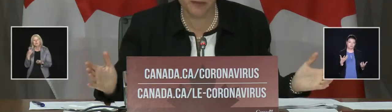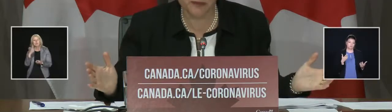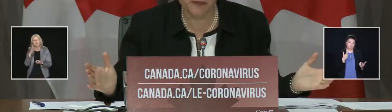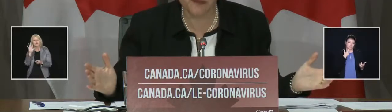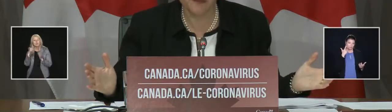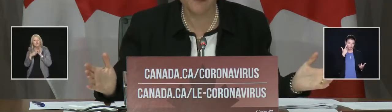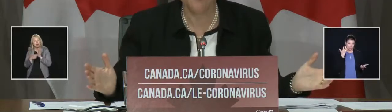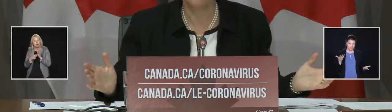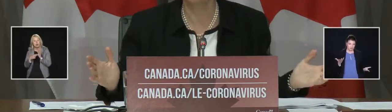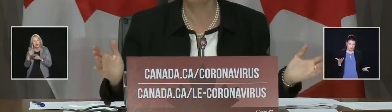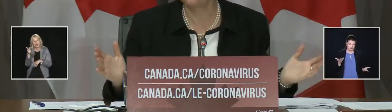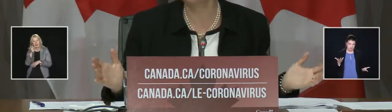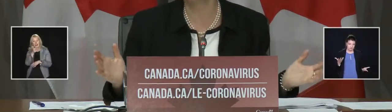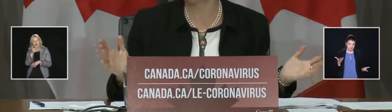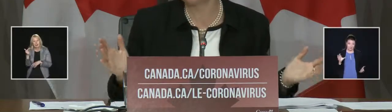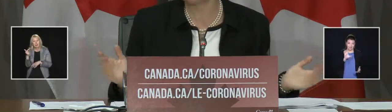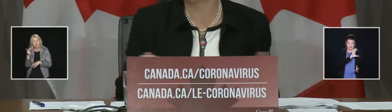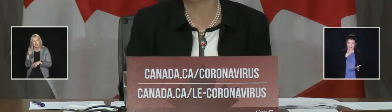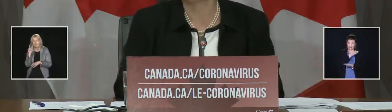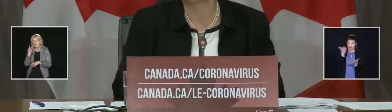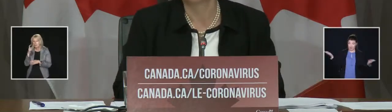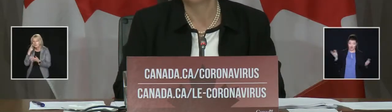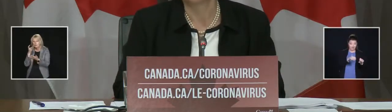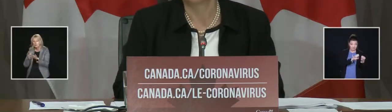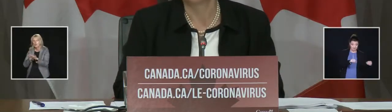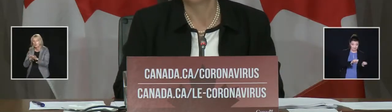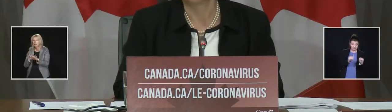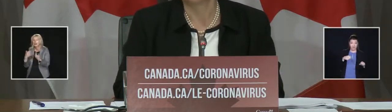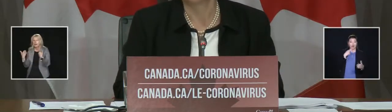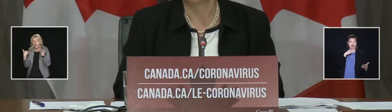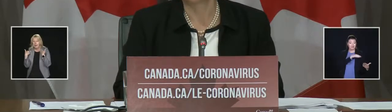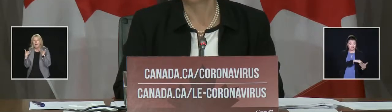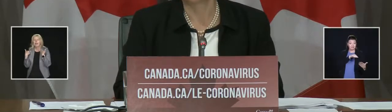notre pays. Nous devons